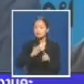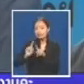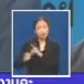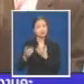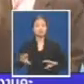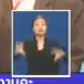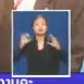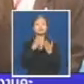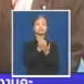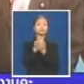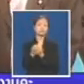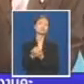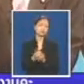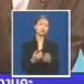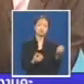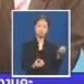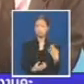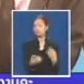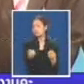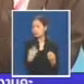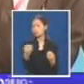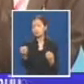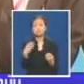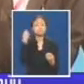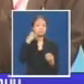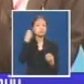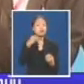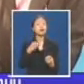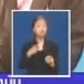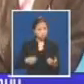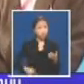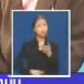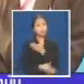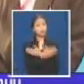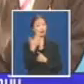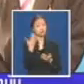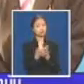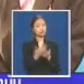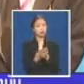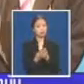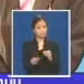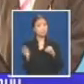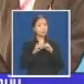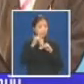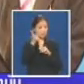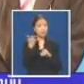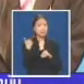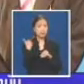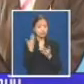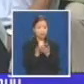าลก็จะปรารภอยู่เสมอว่าจะมีโอกาสได้มีการขึ้นค่าตอบแทนห